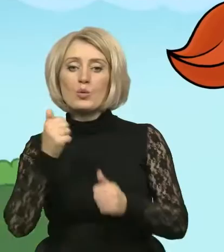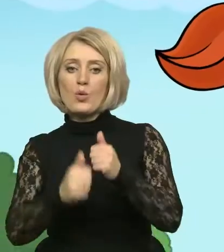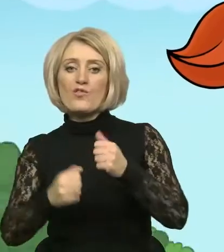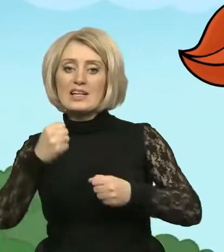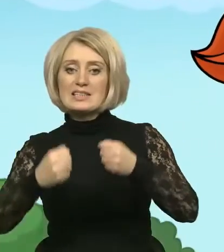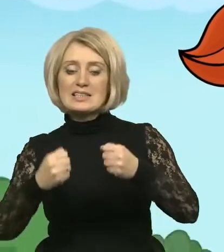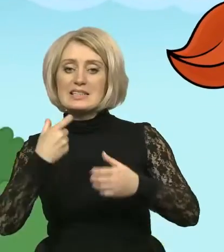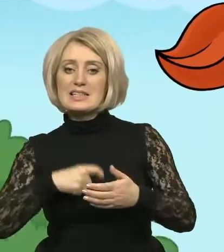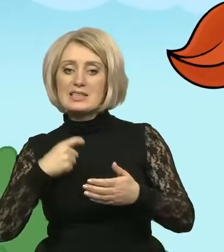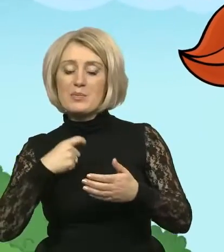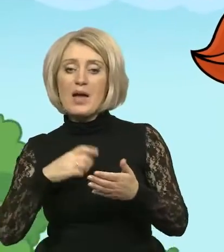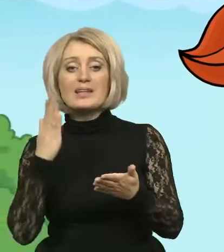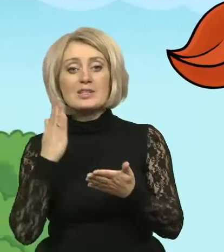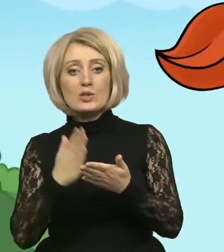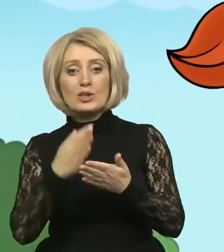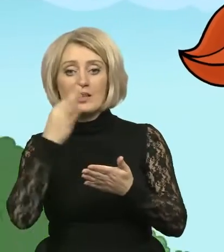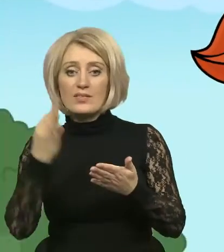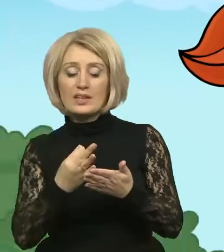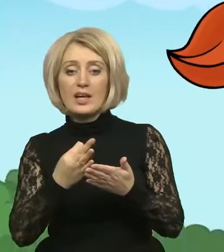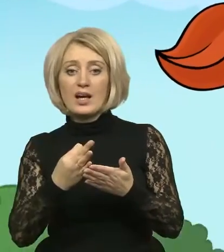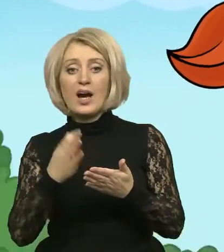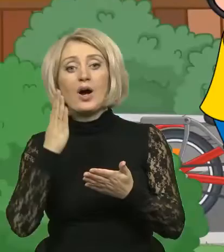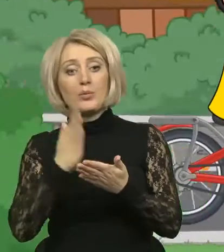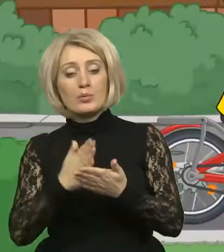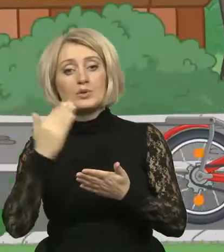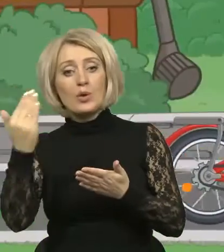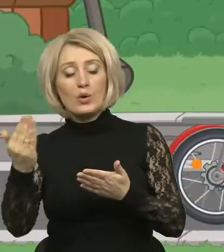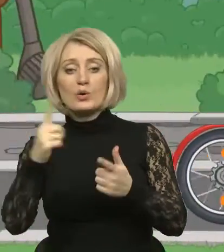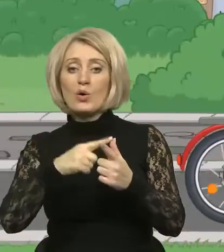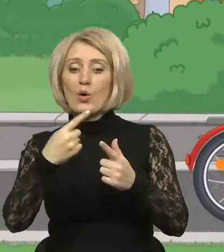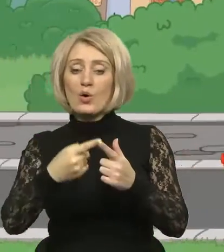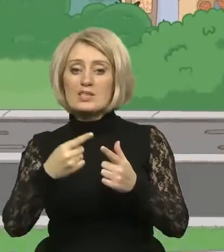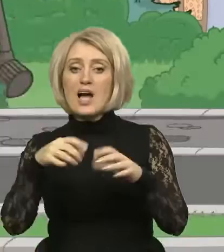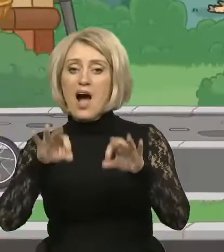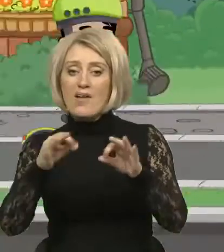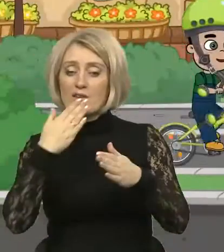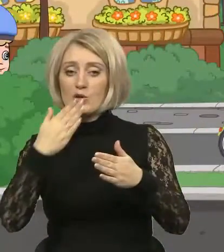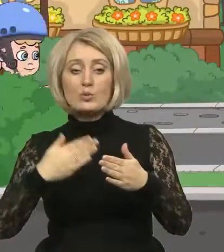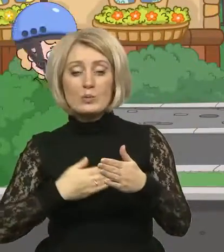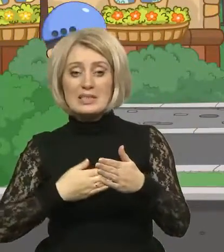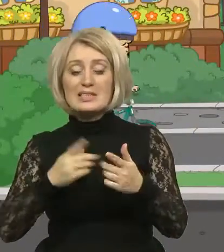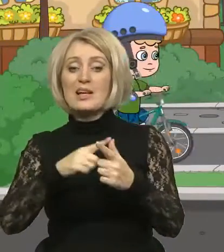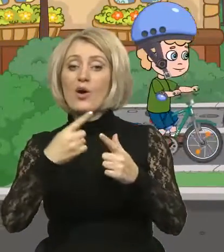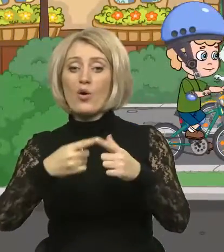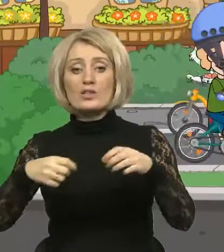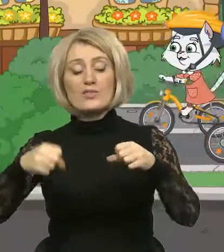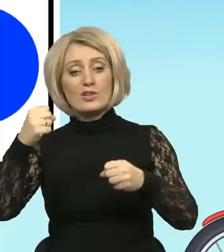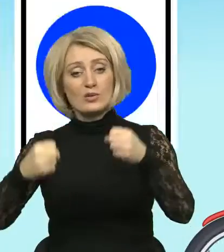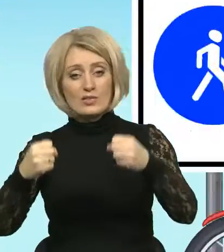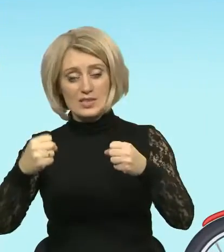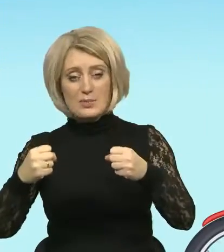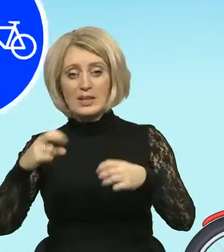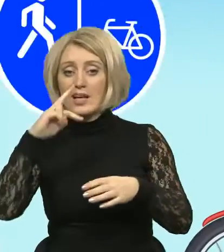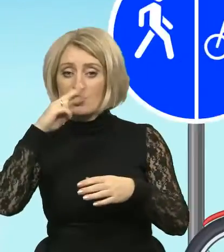Помни, что любой водитель за себя несет ответ. Будь он хоть автолюбитель, хоть ведет велосипед.